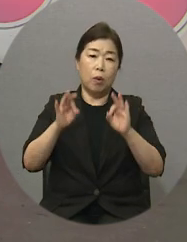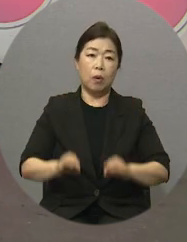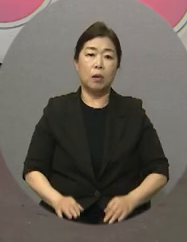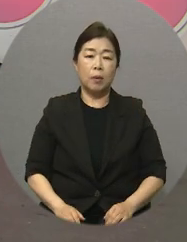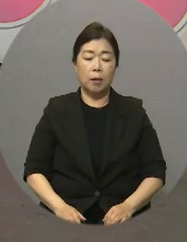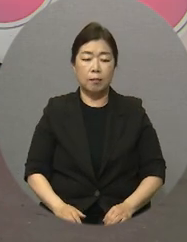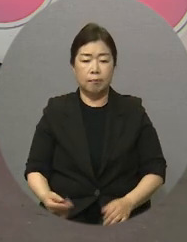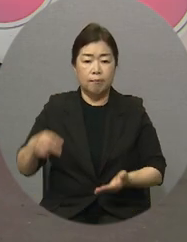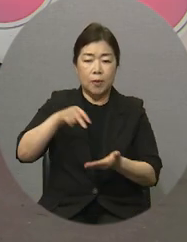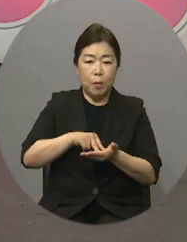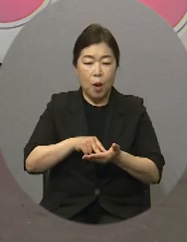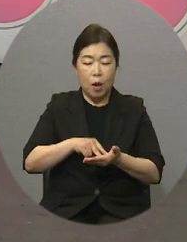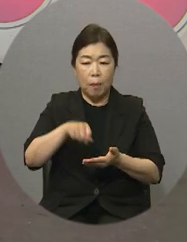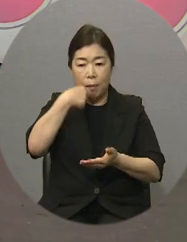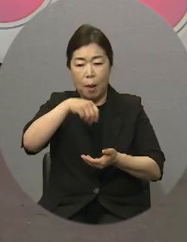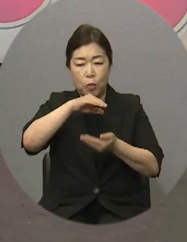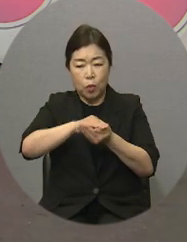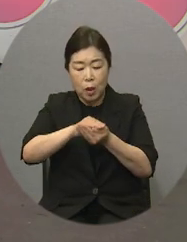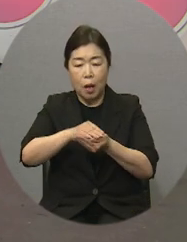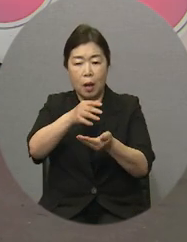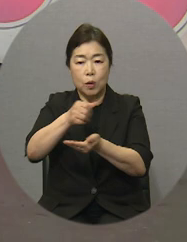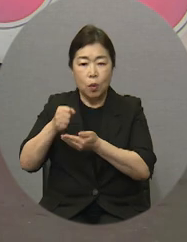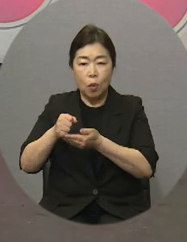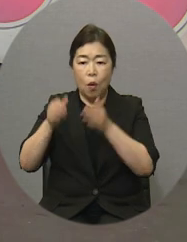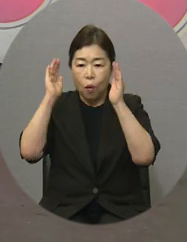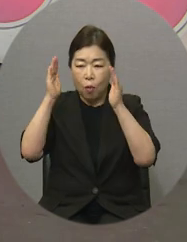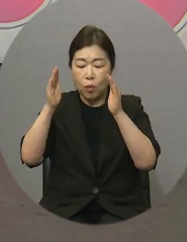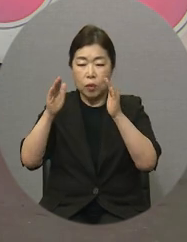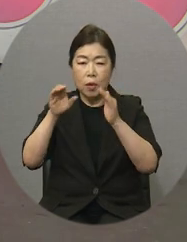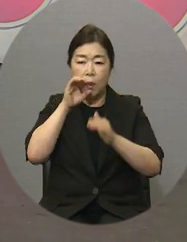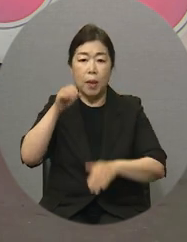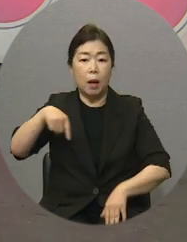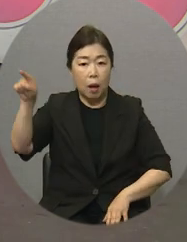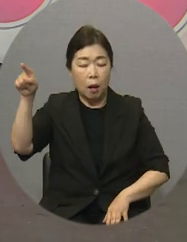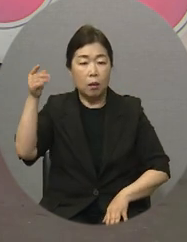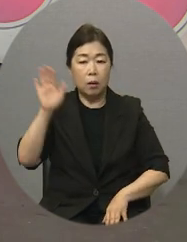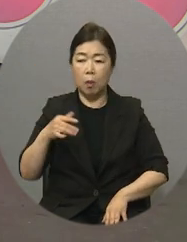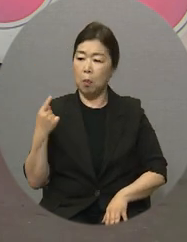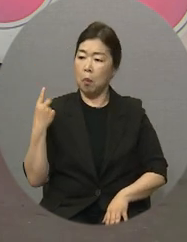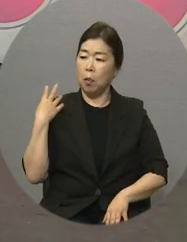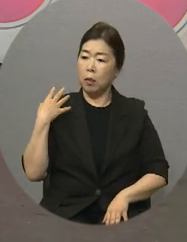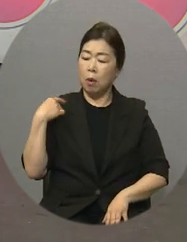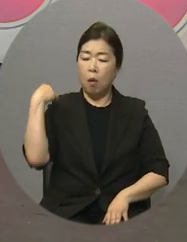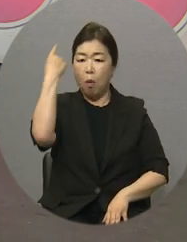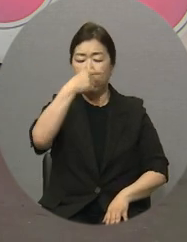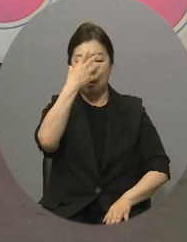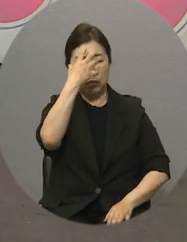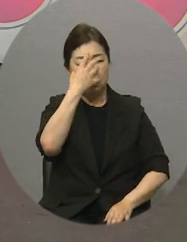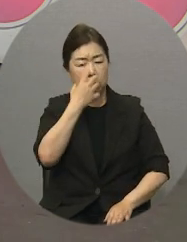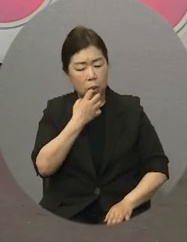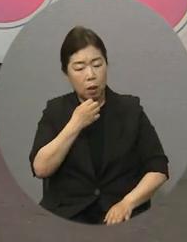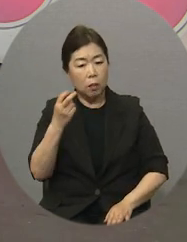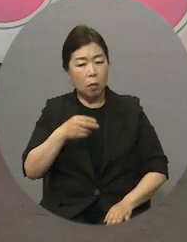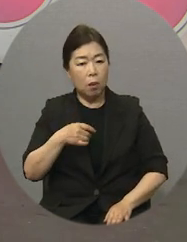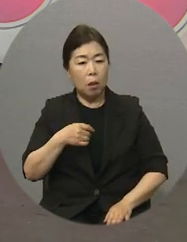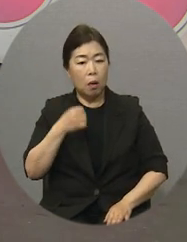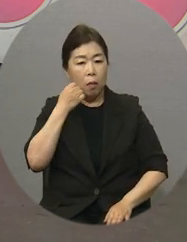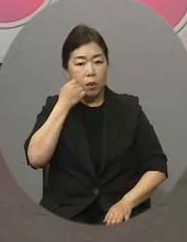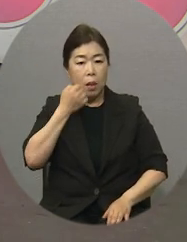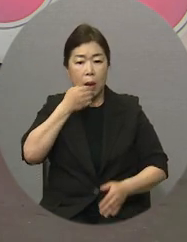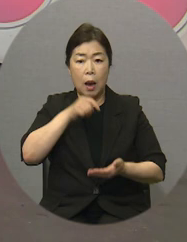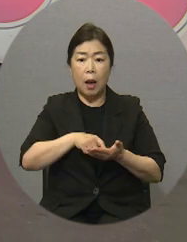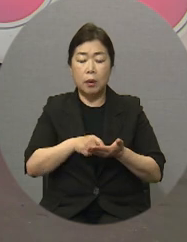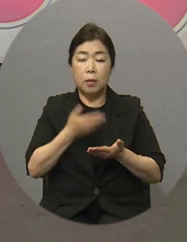스터디 카페에 갔다가 밤이 되어야 돌아오는데 며칠 사이 표정이 어두워졌고 간식도 잘 먹지 않아